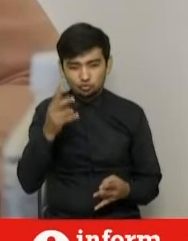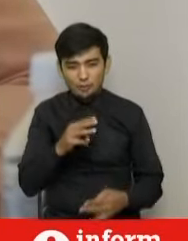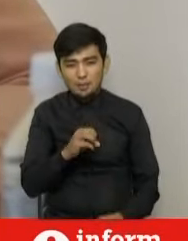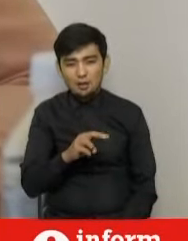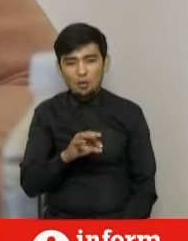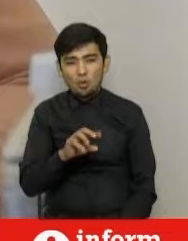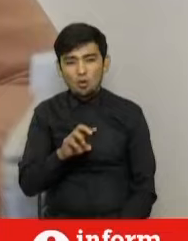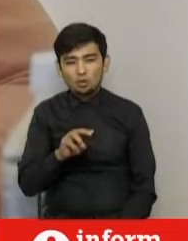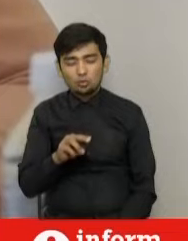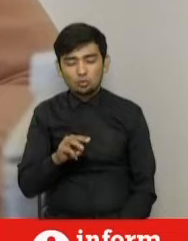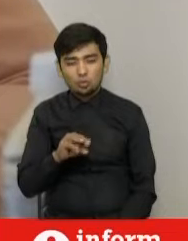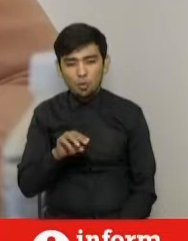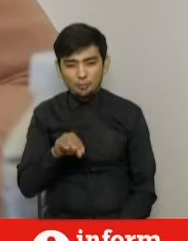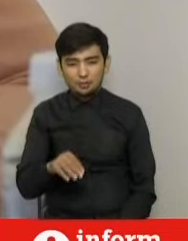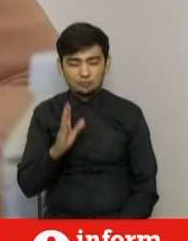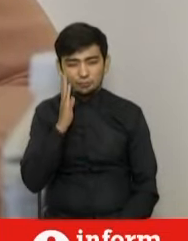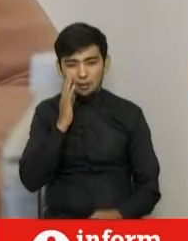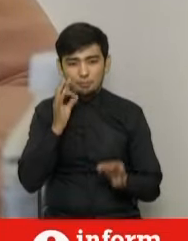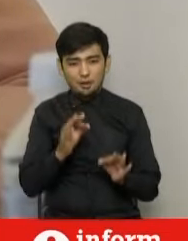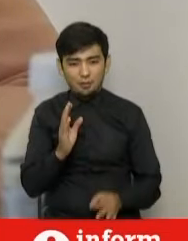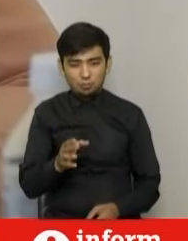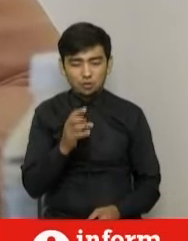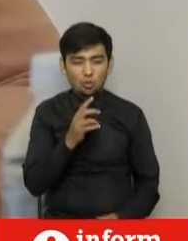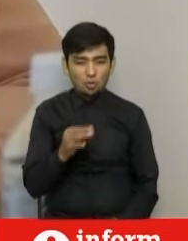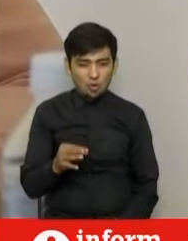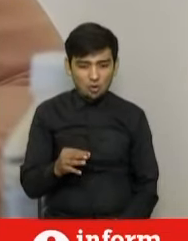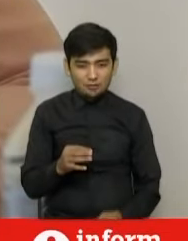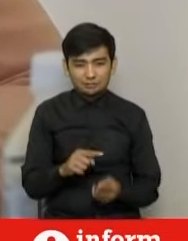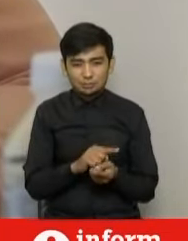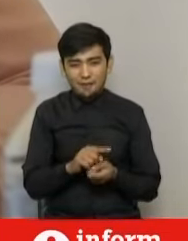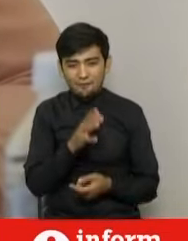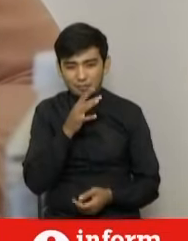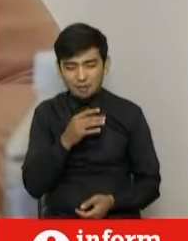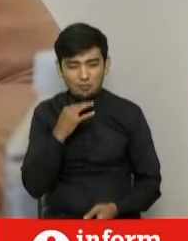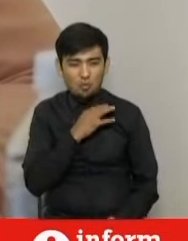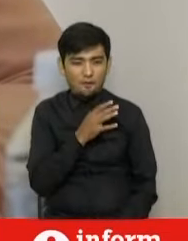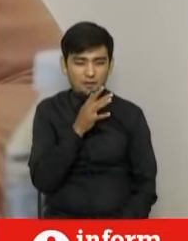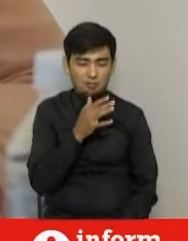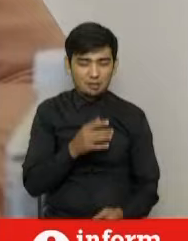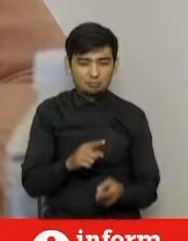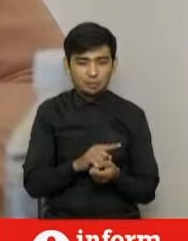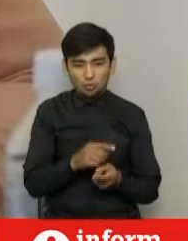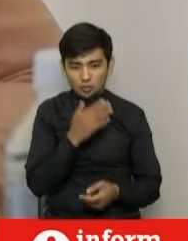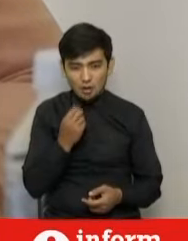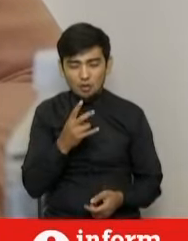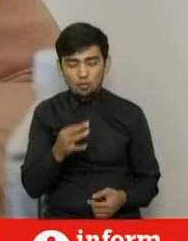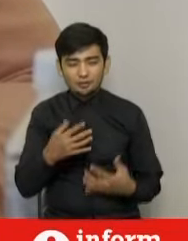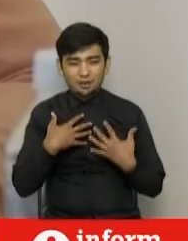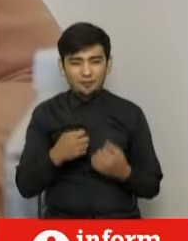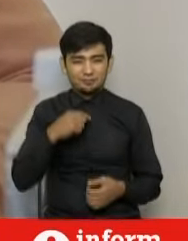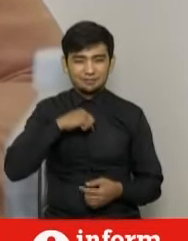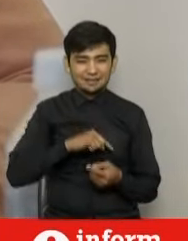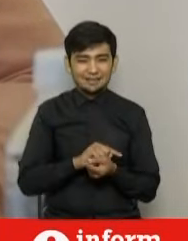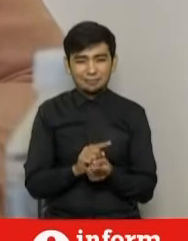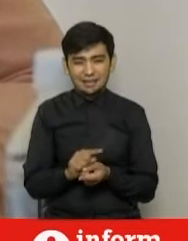тез бейімделіп, қалыпты ұйқы режимін қамтамасыз ете алады. Бірақ белдеу өзгертілгеннен бері көп уақыт өткен жоқ. Яғни денсаулықтағы елеулі